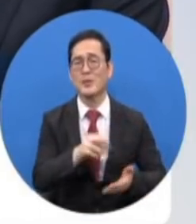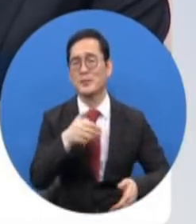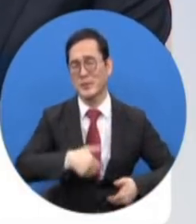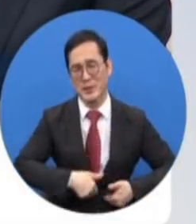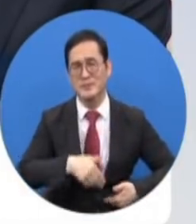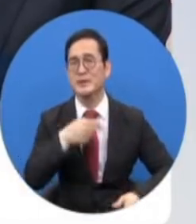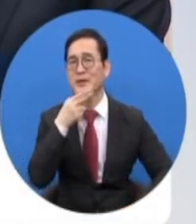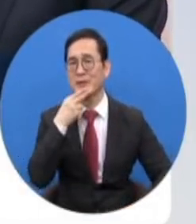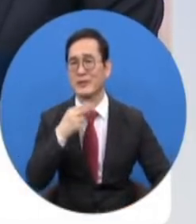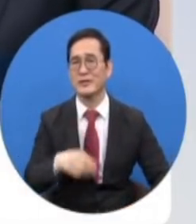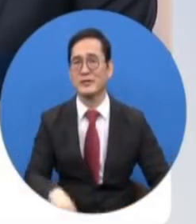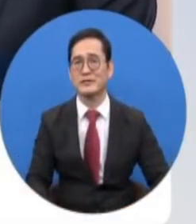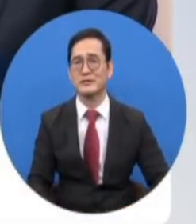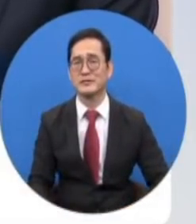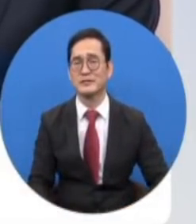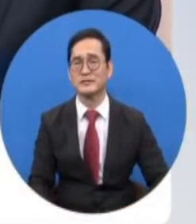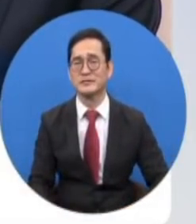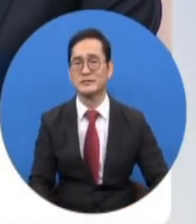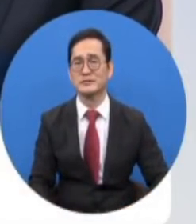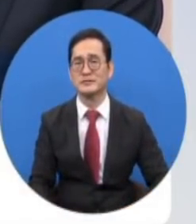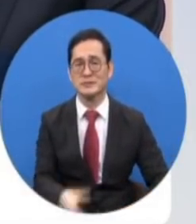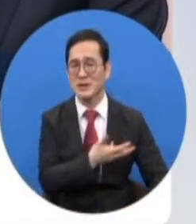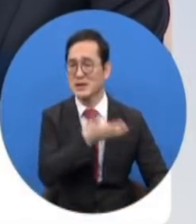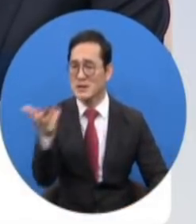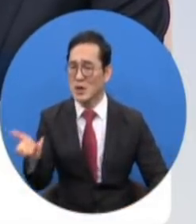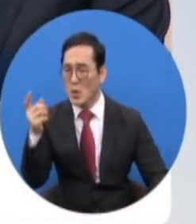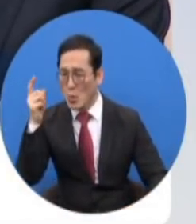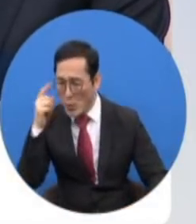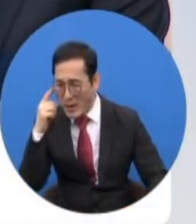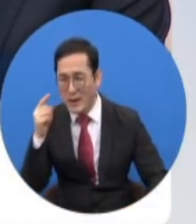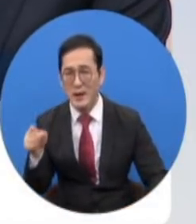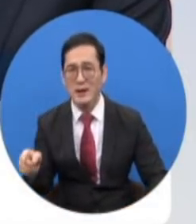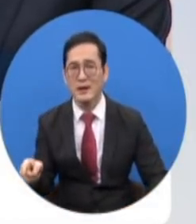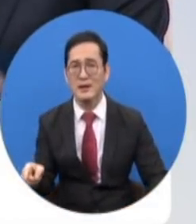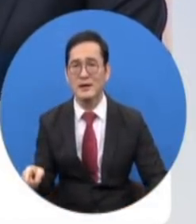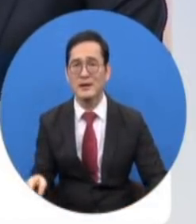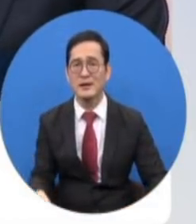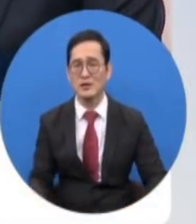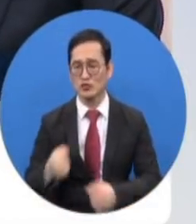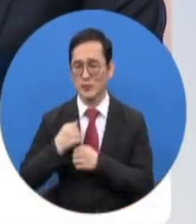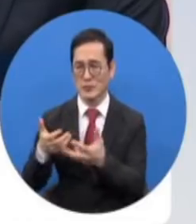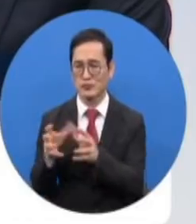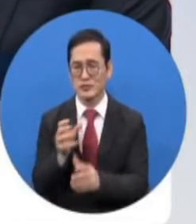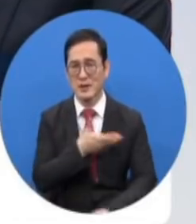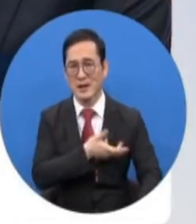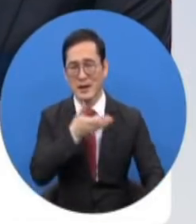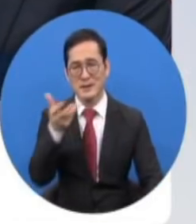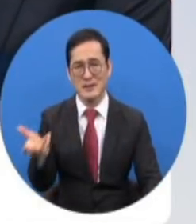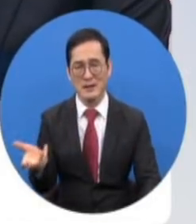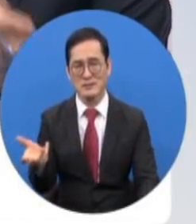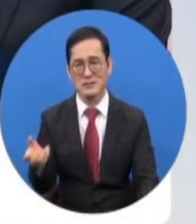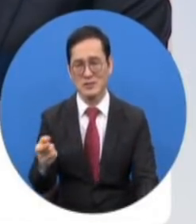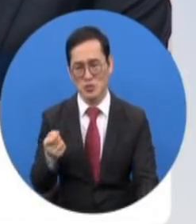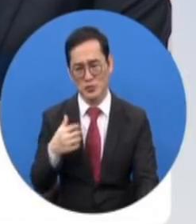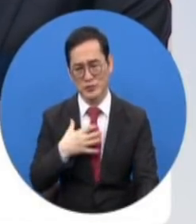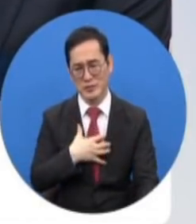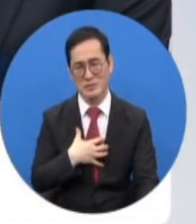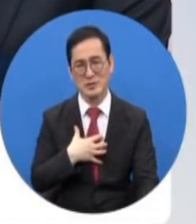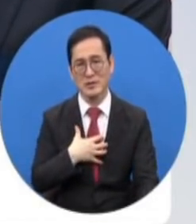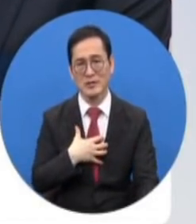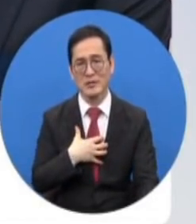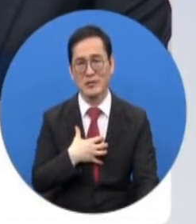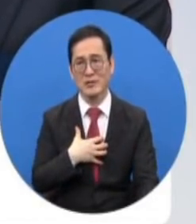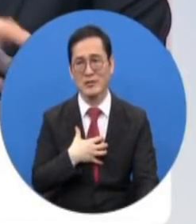이전 목표를 실현할 수 있느냐가 중요한 거죠. 그래서 글쎄 모르겠습니다. 국방부 청사로 간다는 게 관으로서 이제